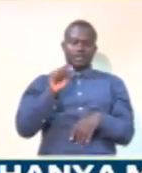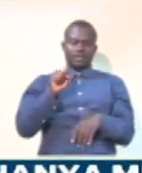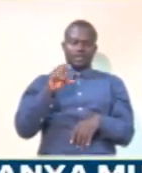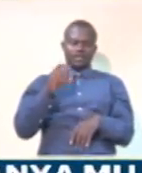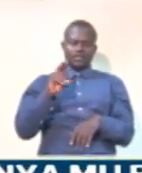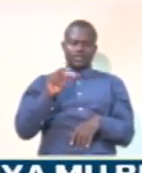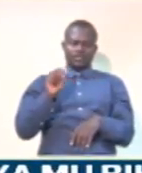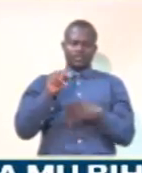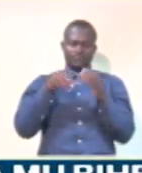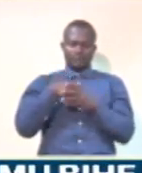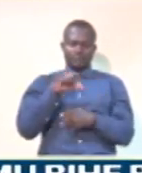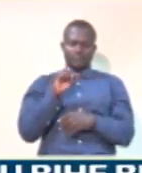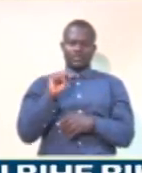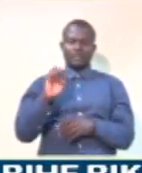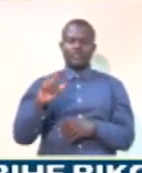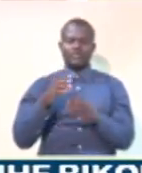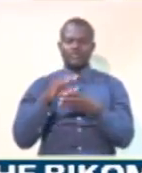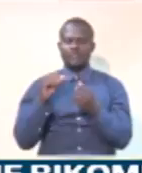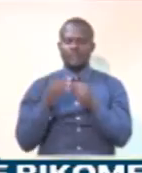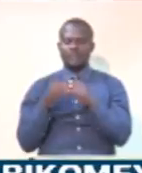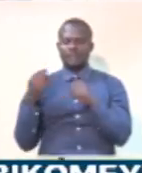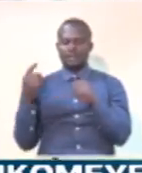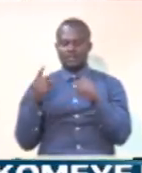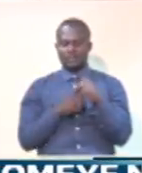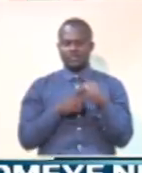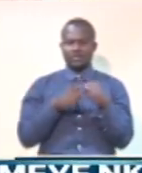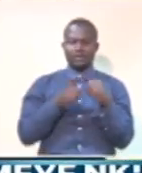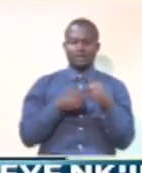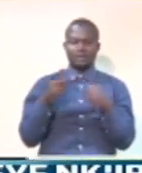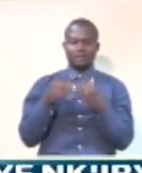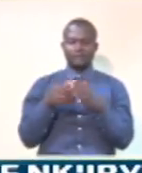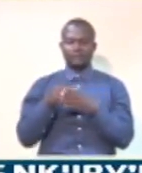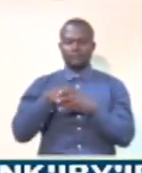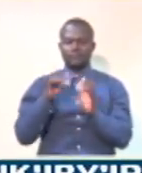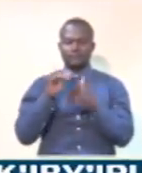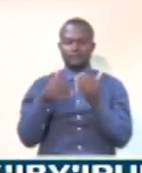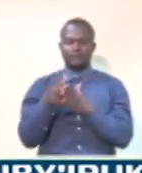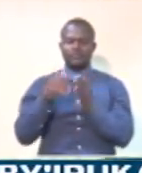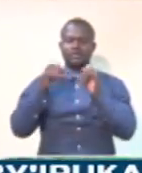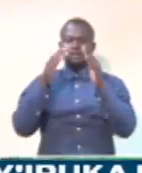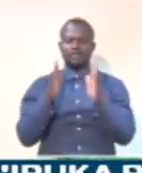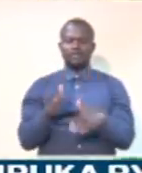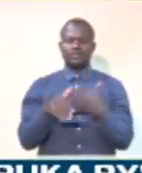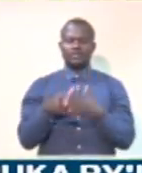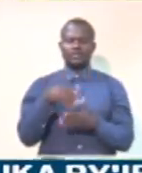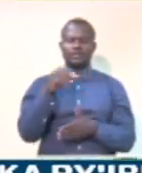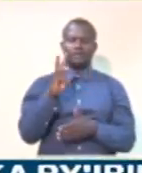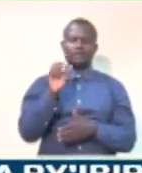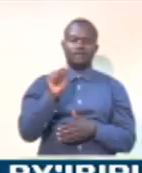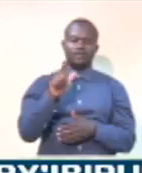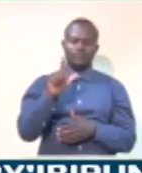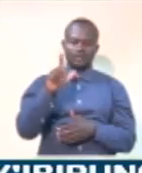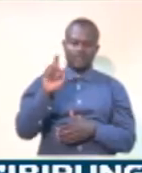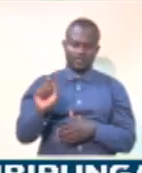yo muri Senegal ku manota 86 kuri 62 aho muri uyu mukino umukinnyi Walt Wallace Hodge